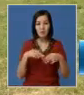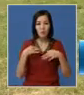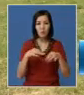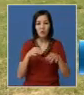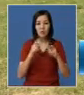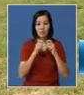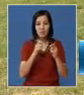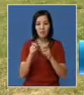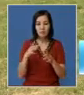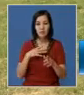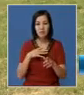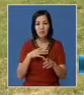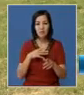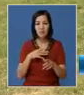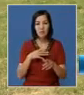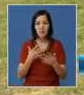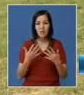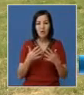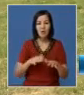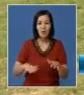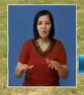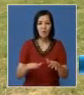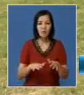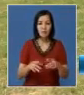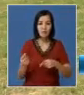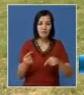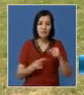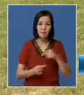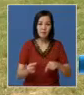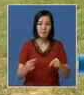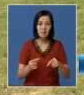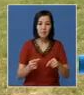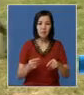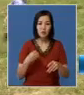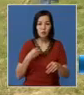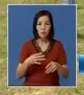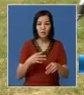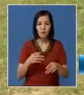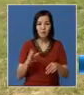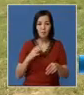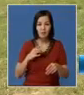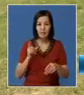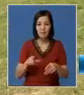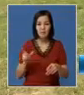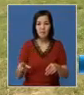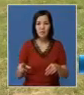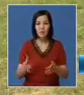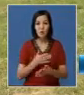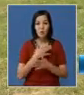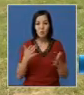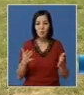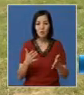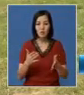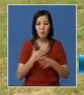жатыр. Оның өзі осы біздің ауданның кәсіпкерлерінің, ауданның азаматтарының бір үлкен жеңісі